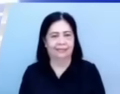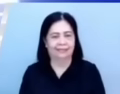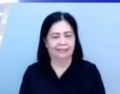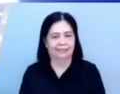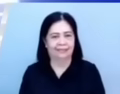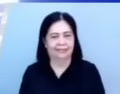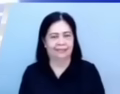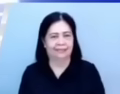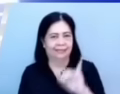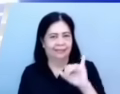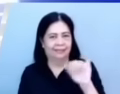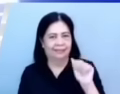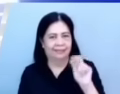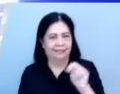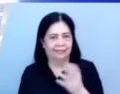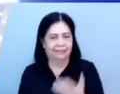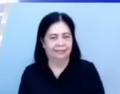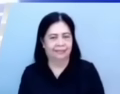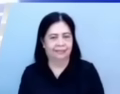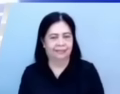Ian.